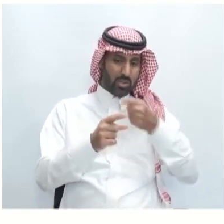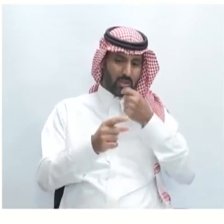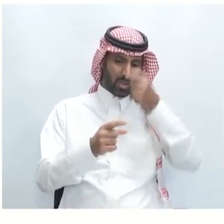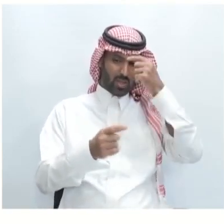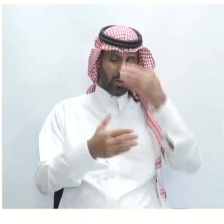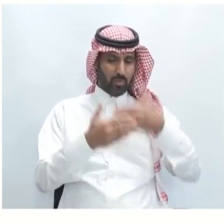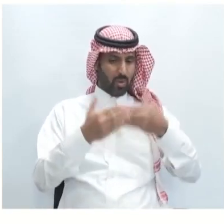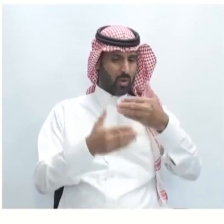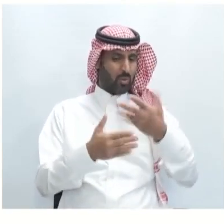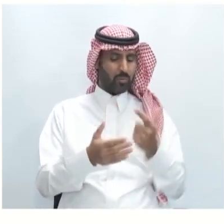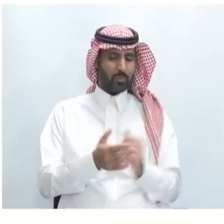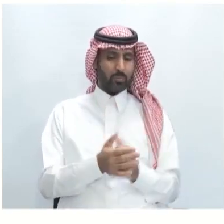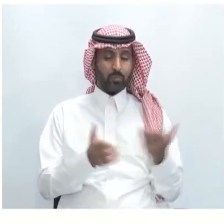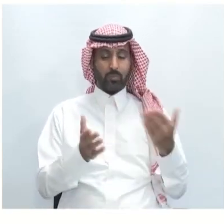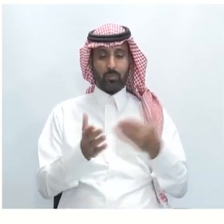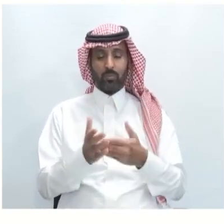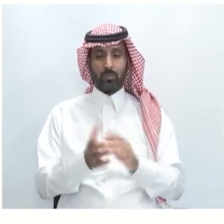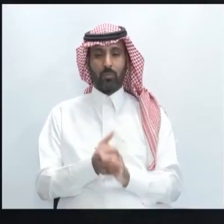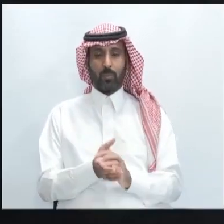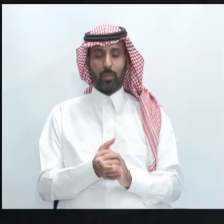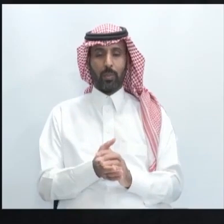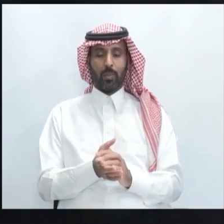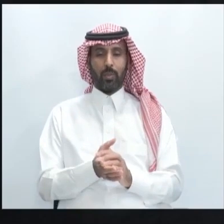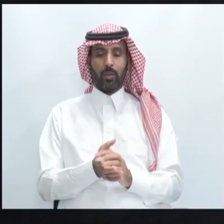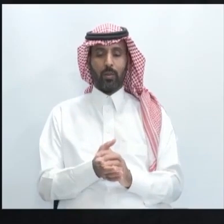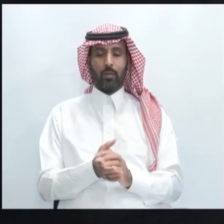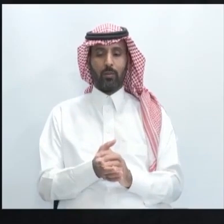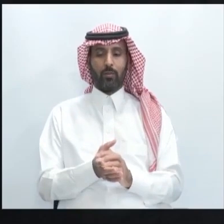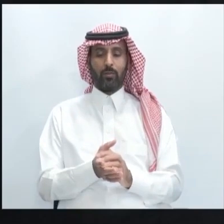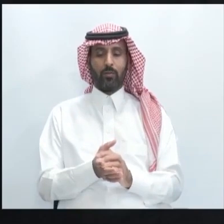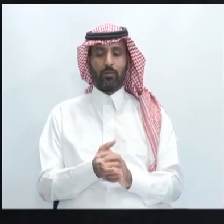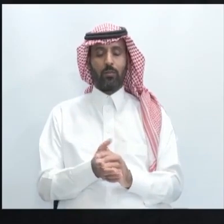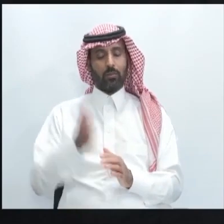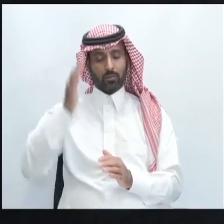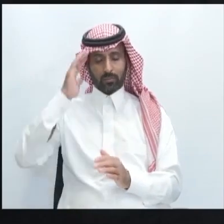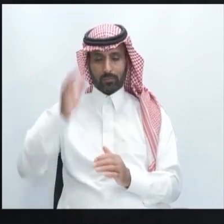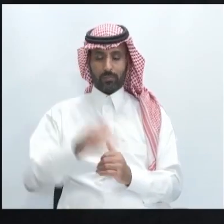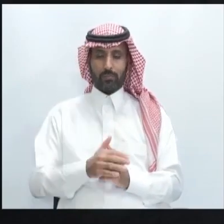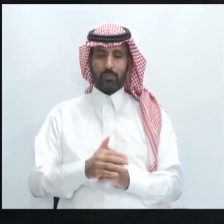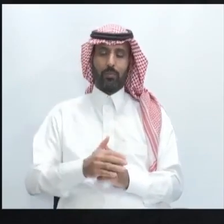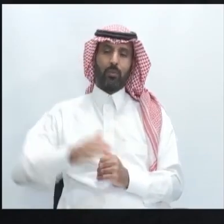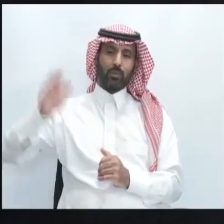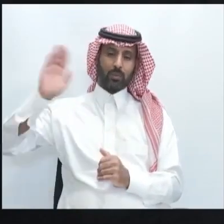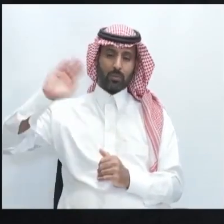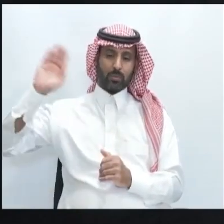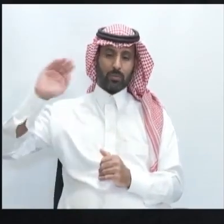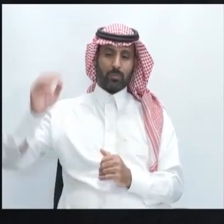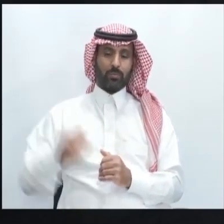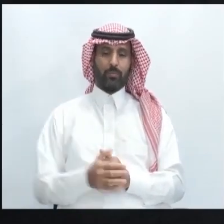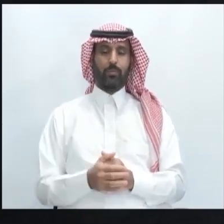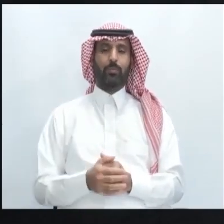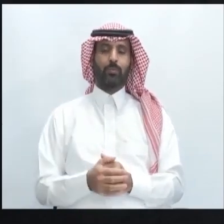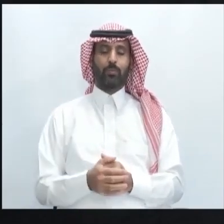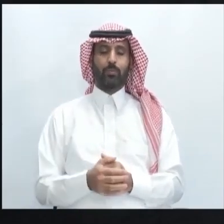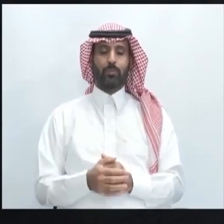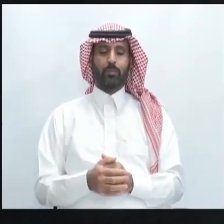البنائي الى هنا طلاب النصر درس لهذا اليوم شكرا لكم لحسن استماعكم والسلام عليكم ورحمه الله وبركاته